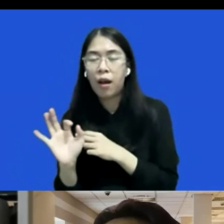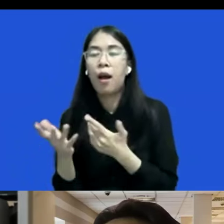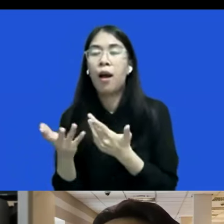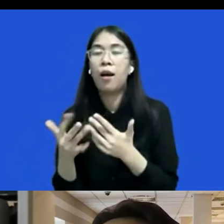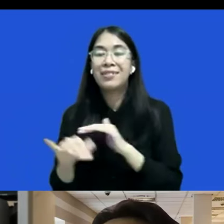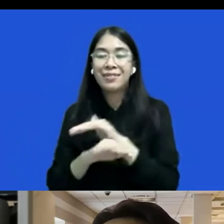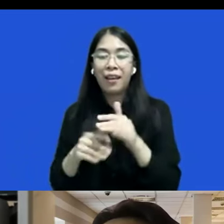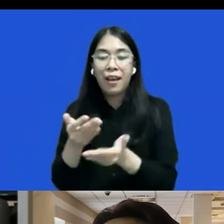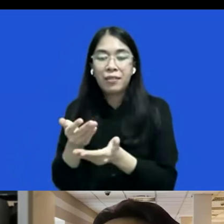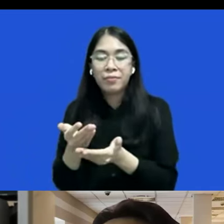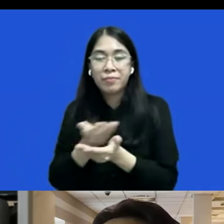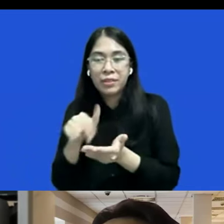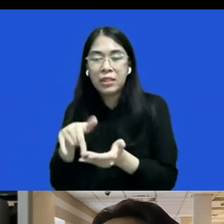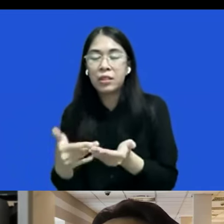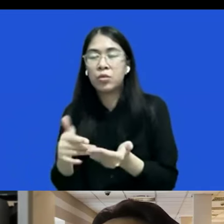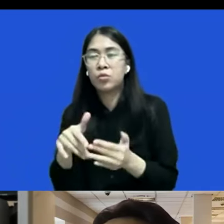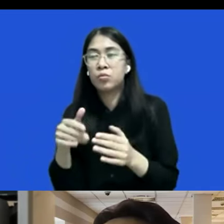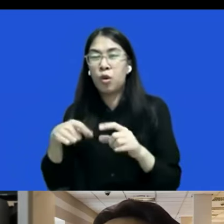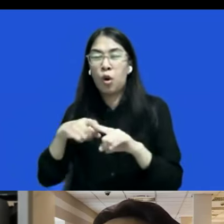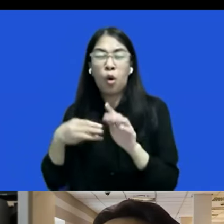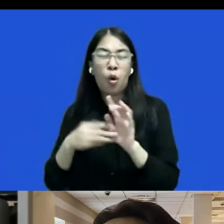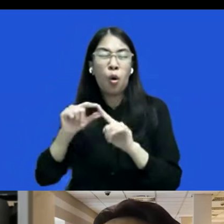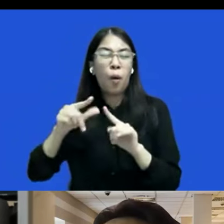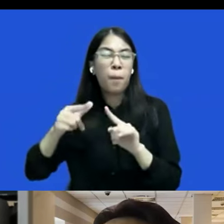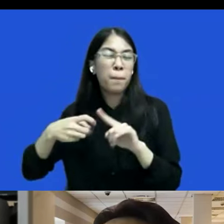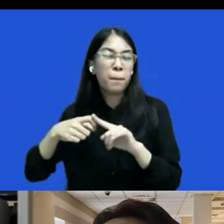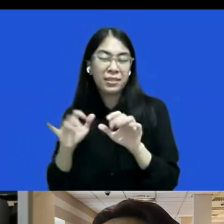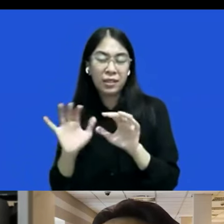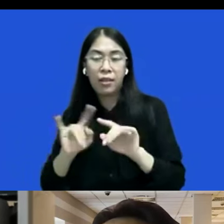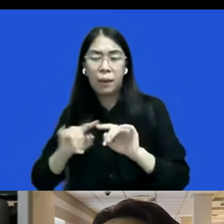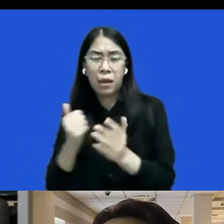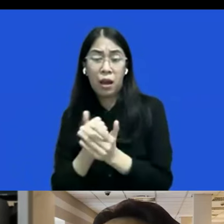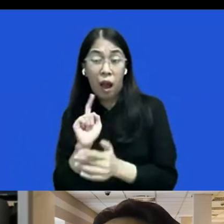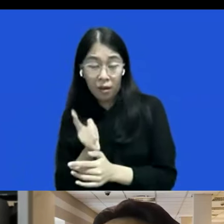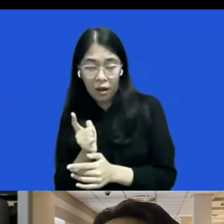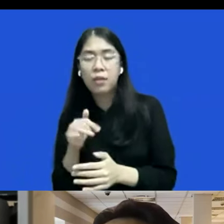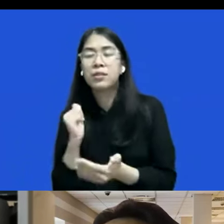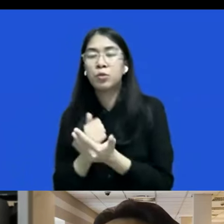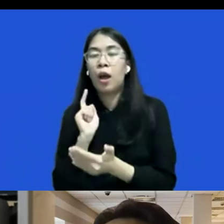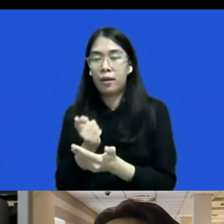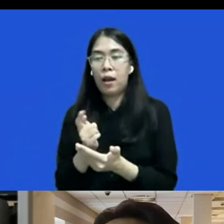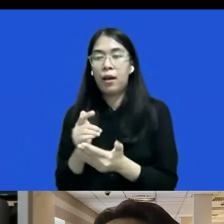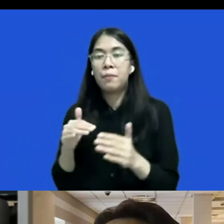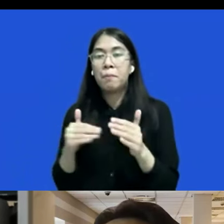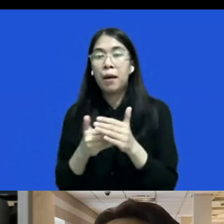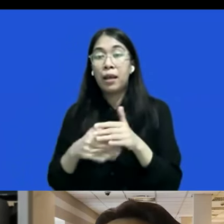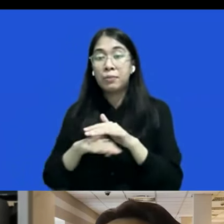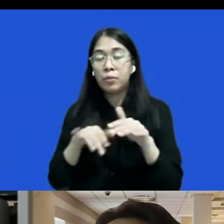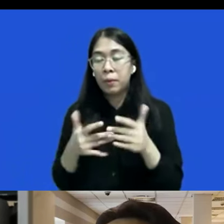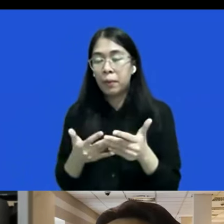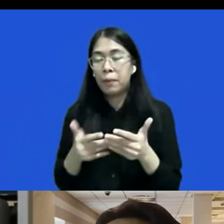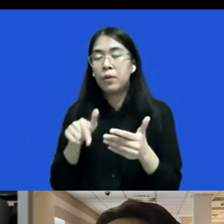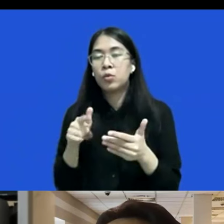tidak tidak sekompleks itu, tapi kalau ditanya apakah ada, itu sebenarnya ada, yaitu batas minimumnya adalah melakukan klarifikasi